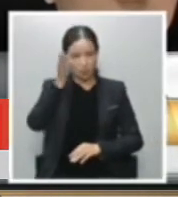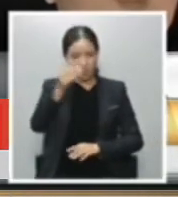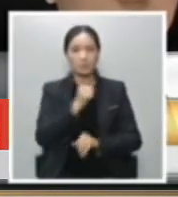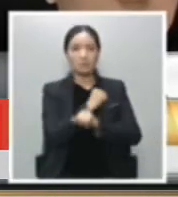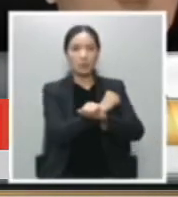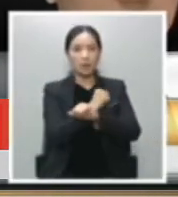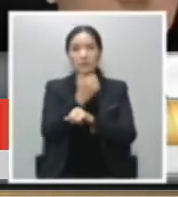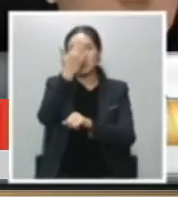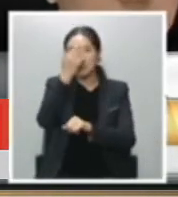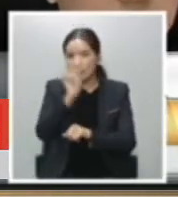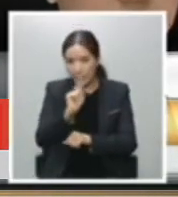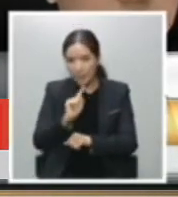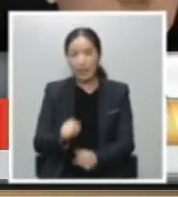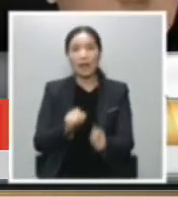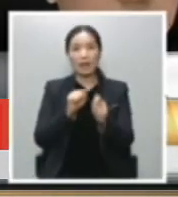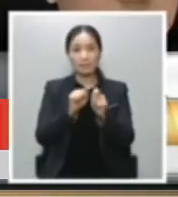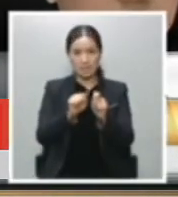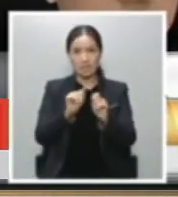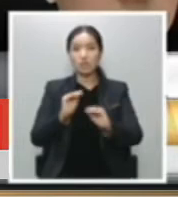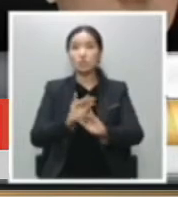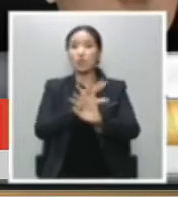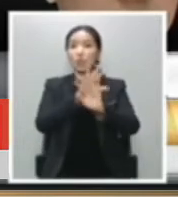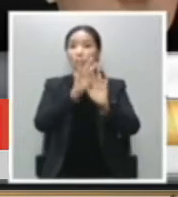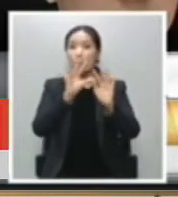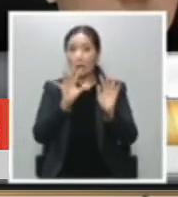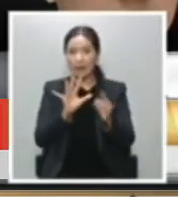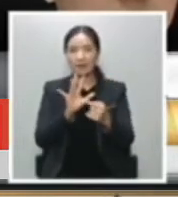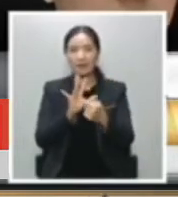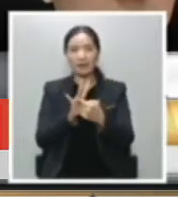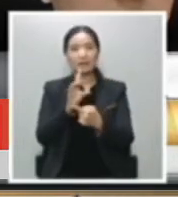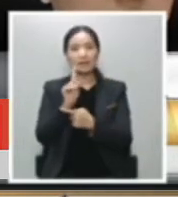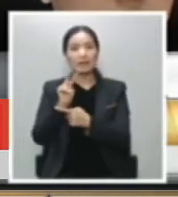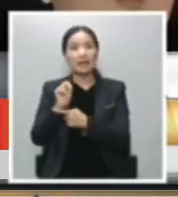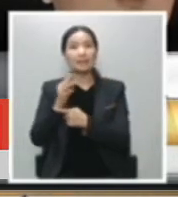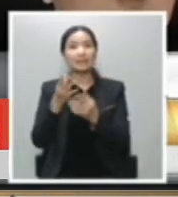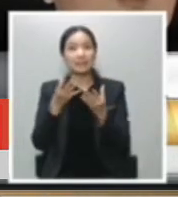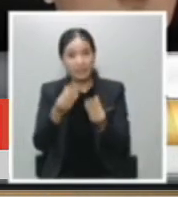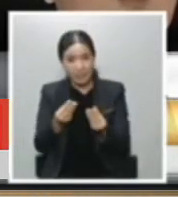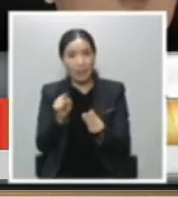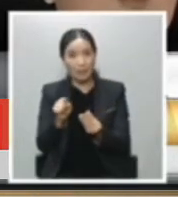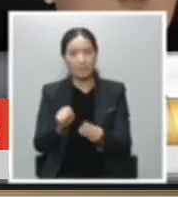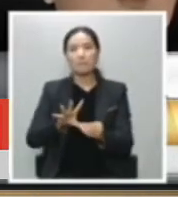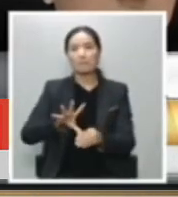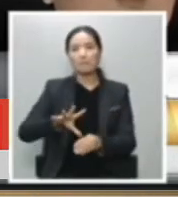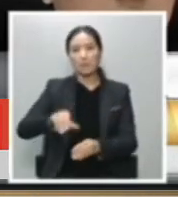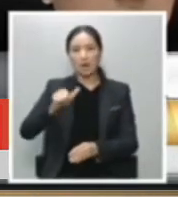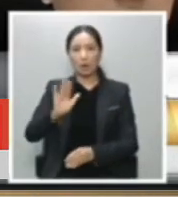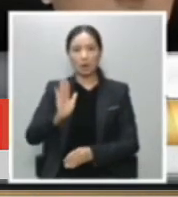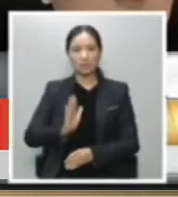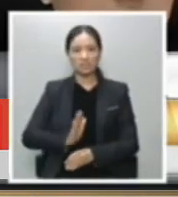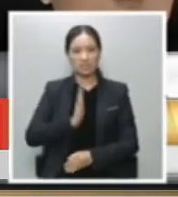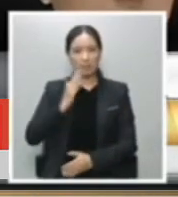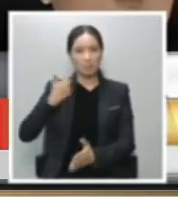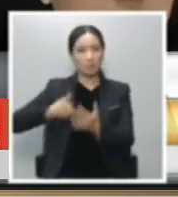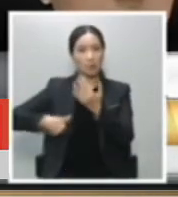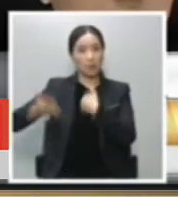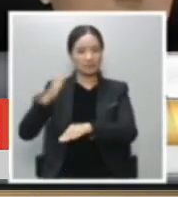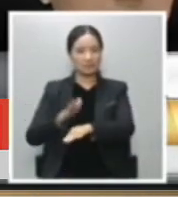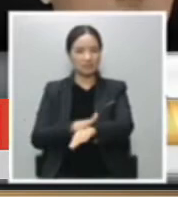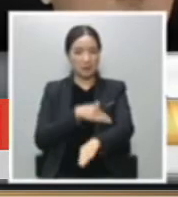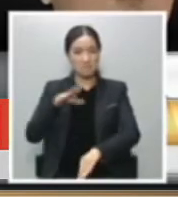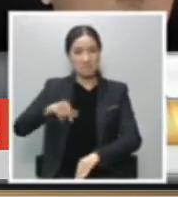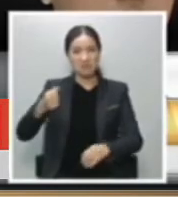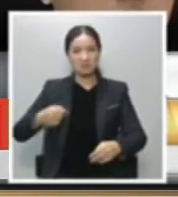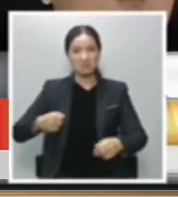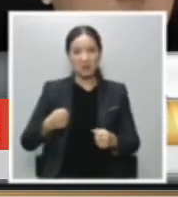ภอสว่างแดนดินนั้นเป็นเมืองของนักสู้เป็นดินแดนที่มีเกียรติประวัติอันยาวนานและ